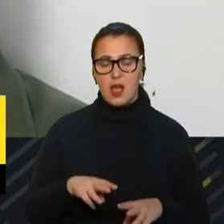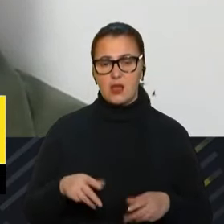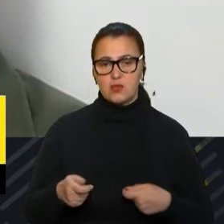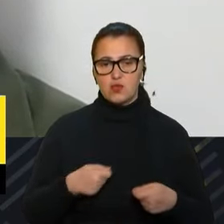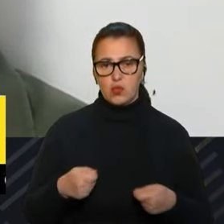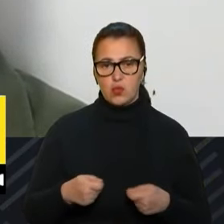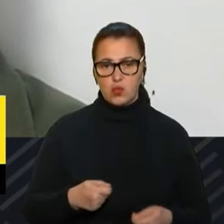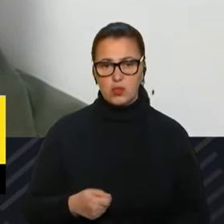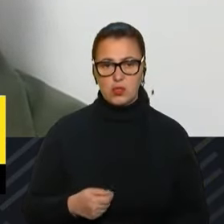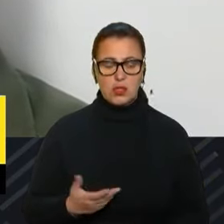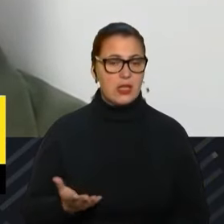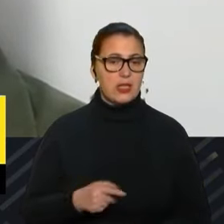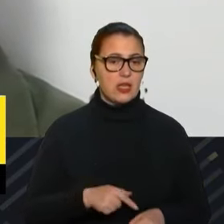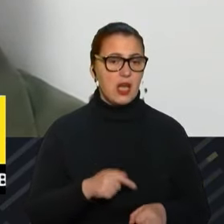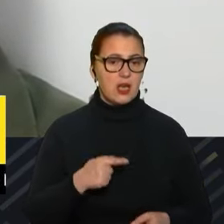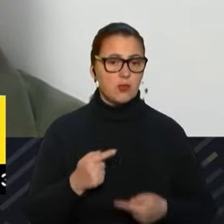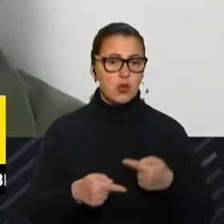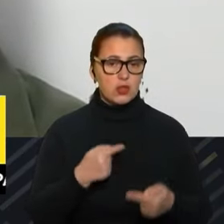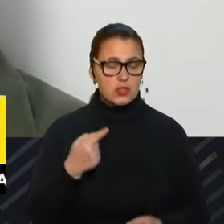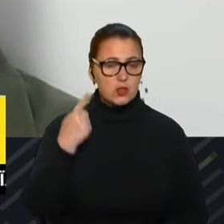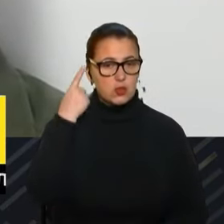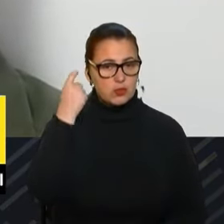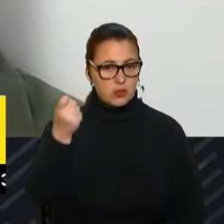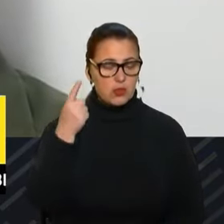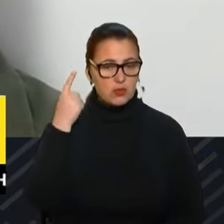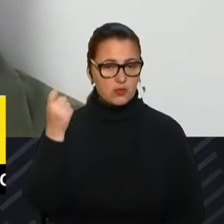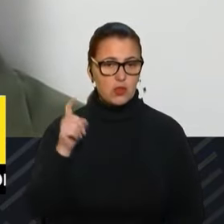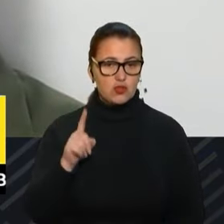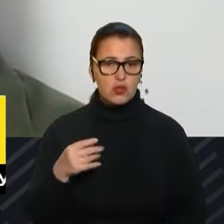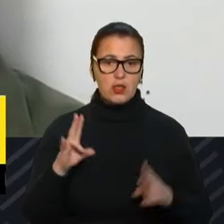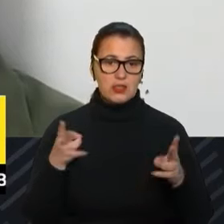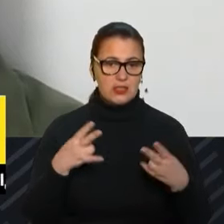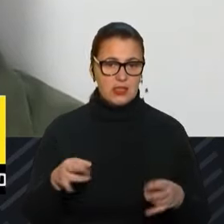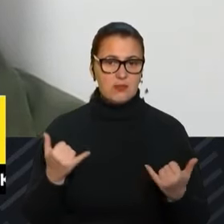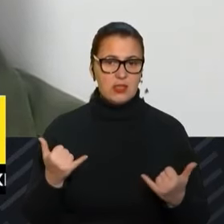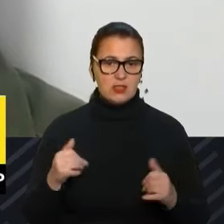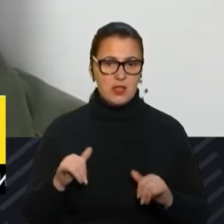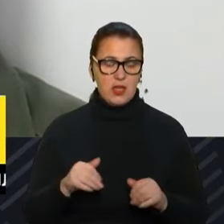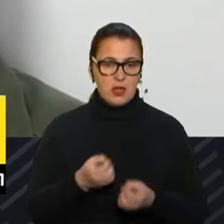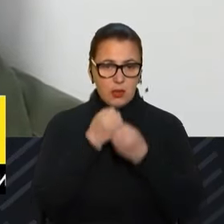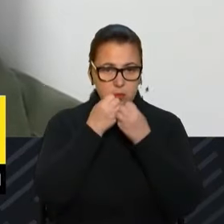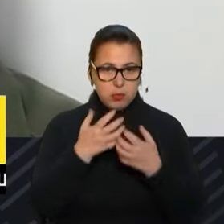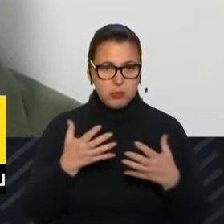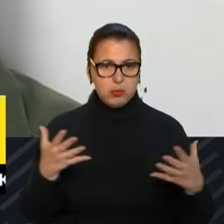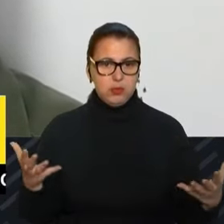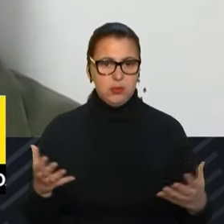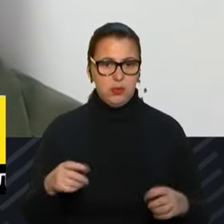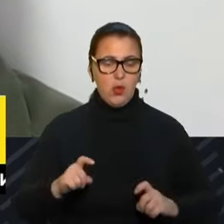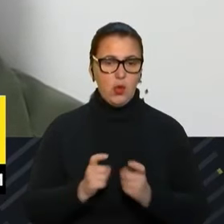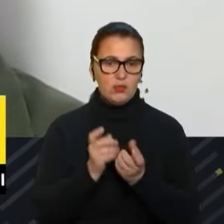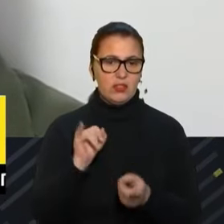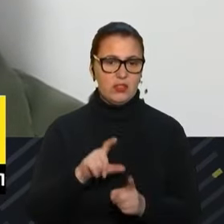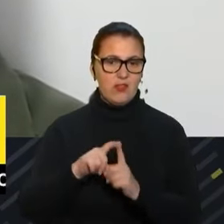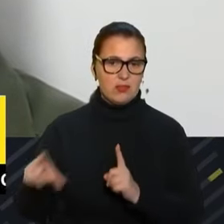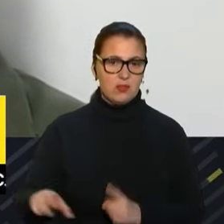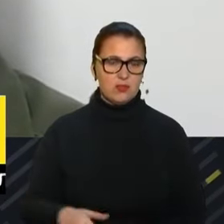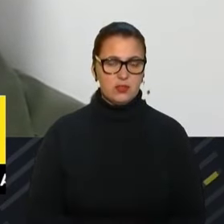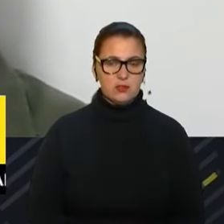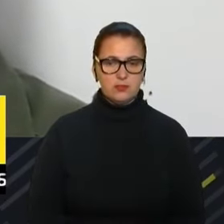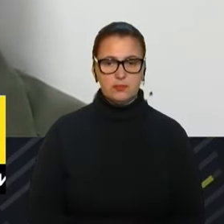на наступні заяви про те, що не варто зараз ескалювати конфлікти, відповідати?